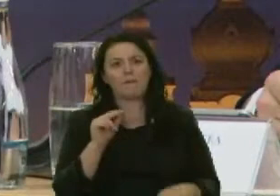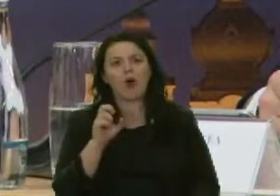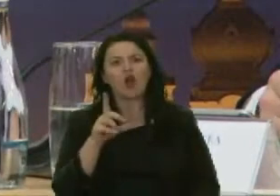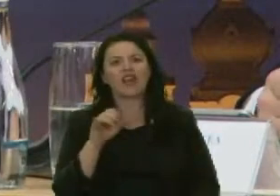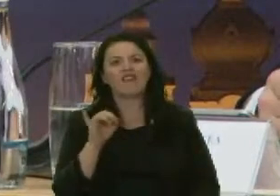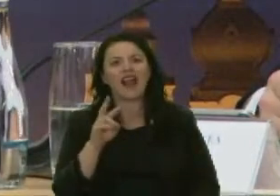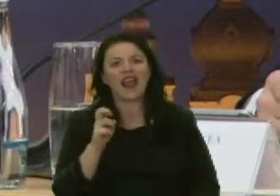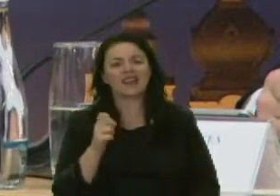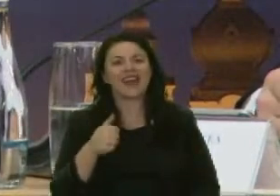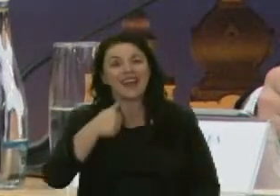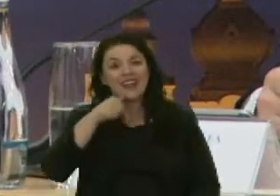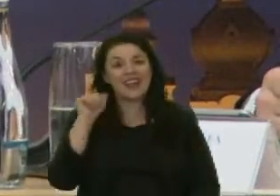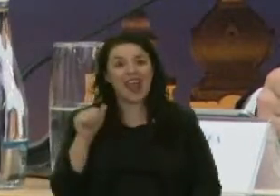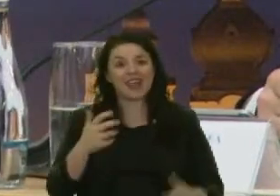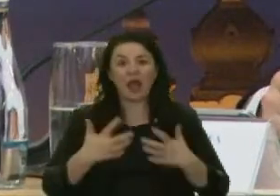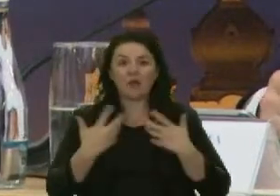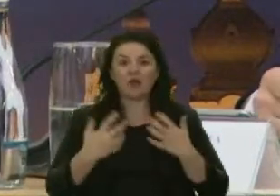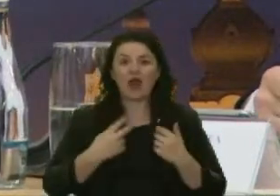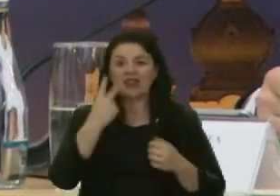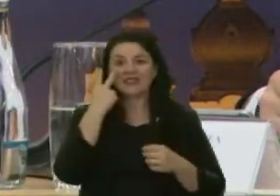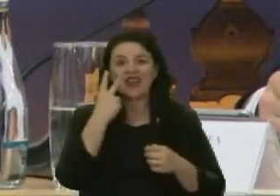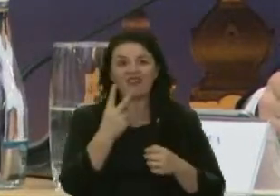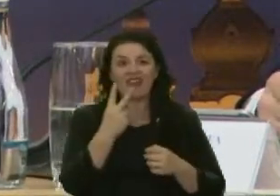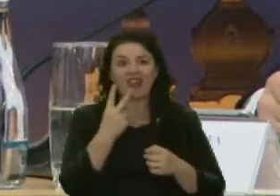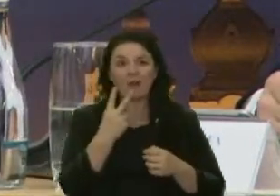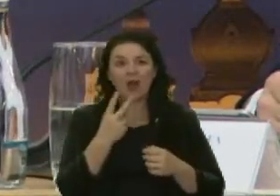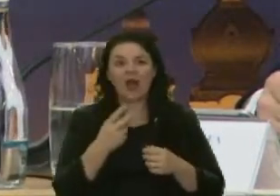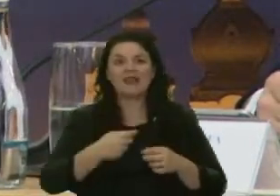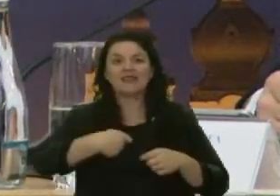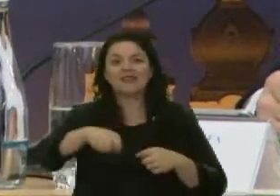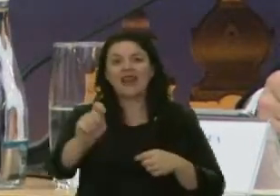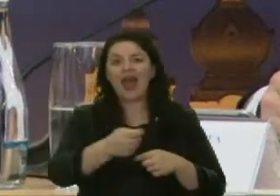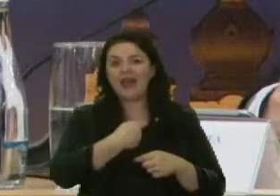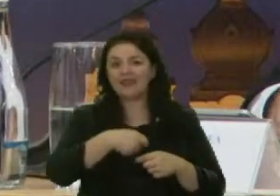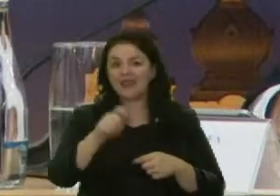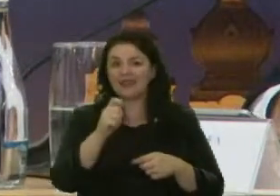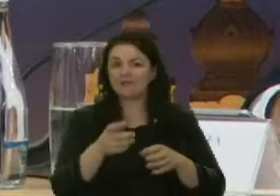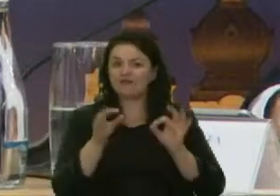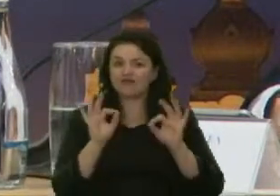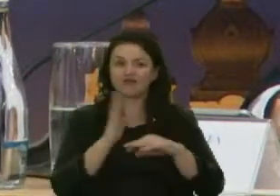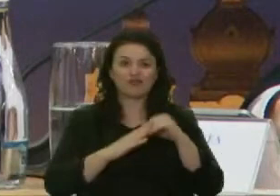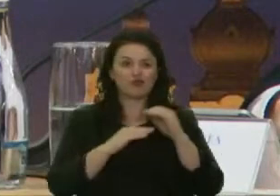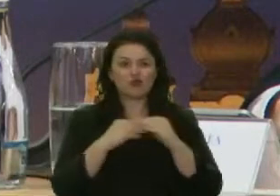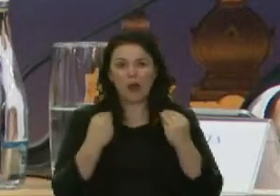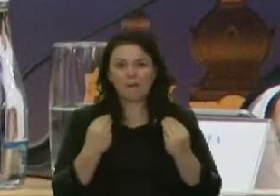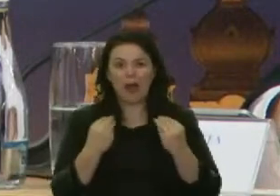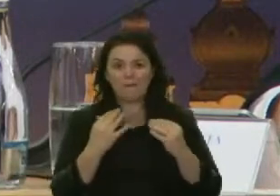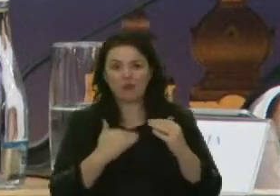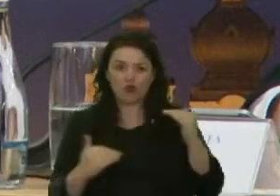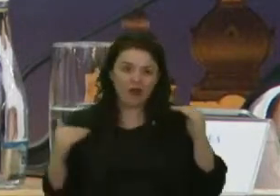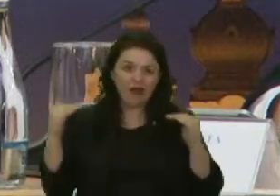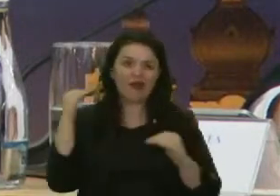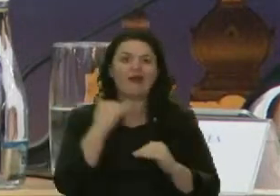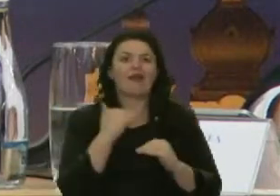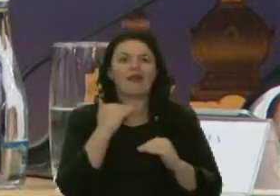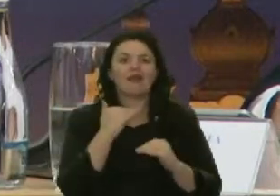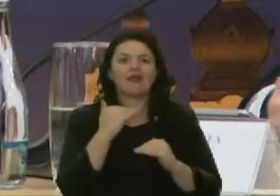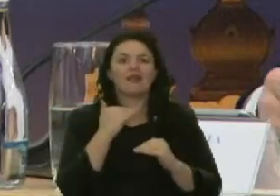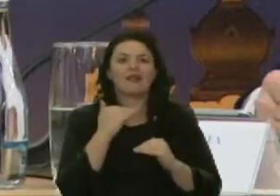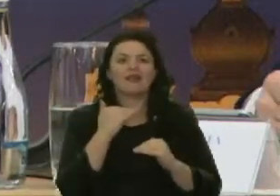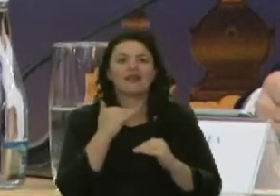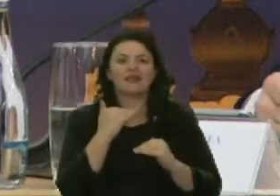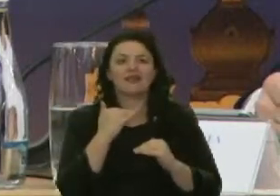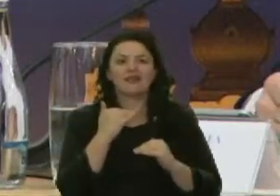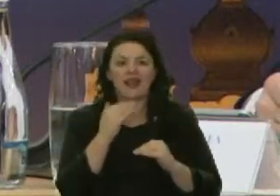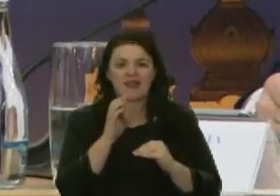ieri nu ne am bucurat cu toții să vedem un un turneu de tenis de înaltă calitate cel mai bun la nivelul lui din din Nu știu